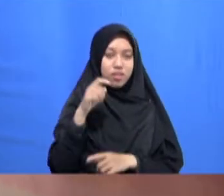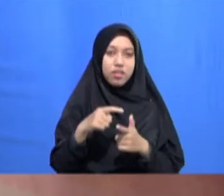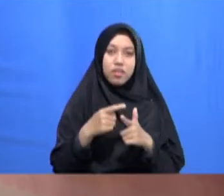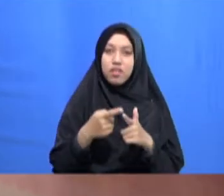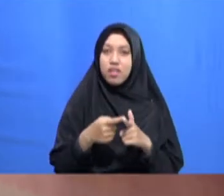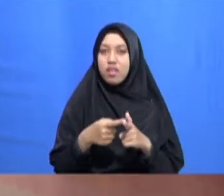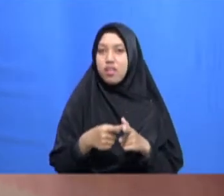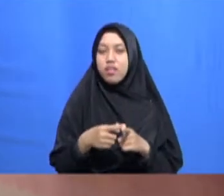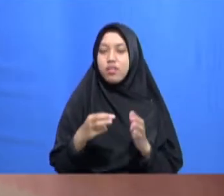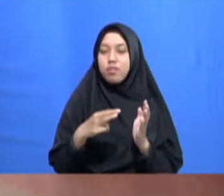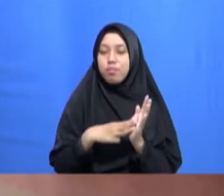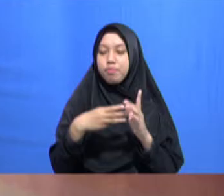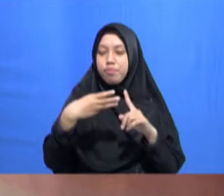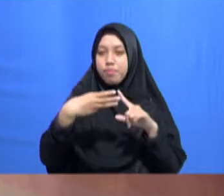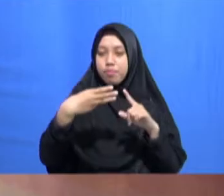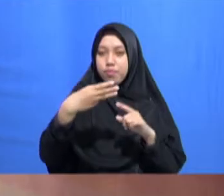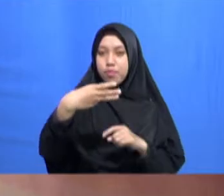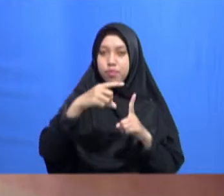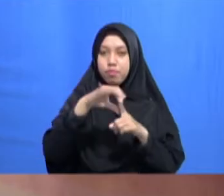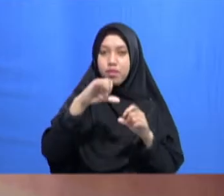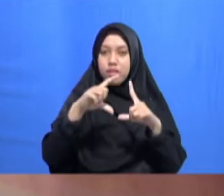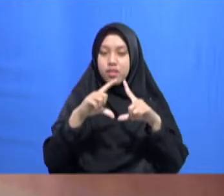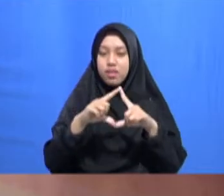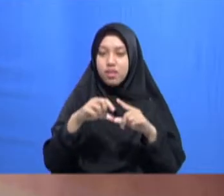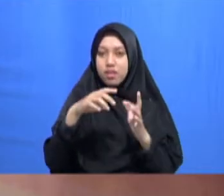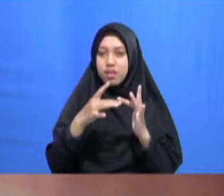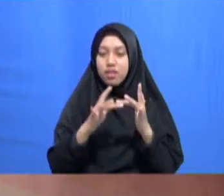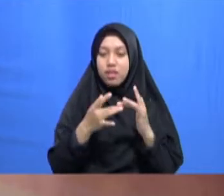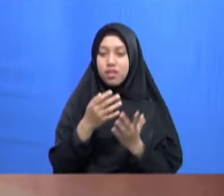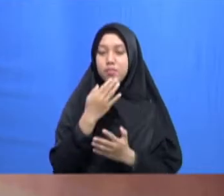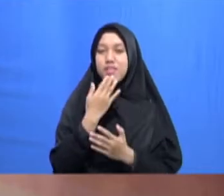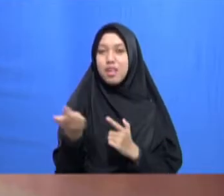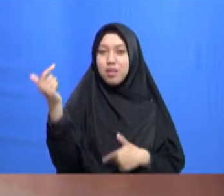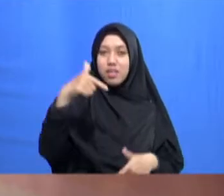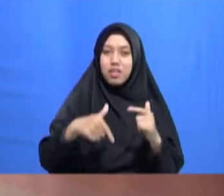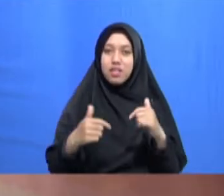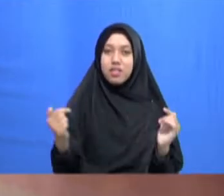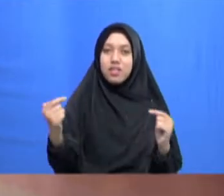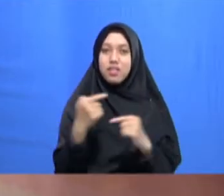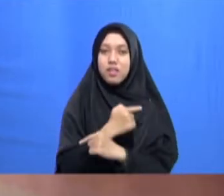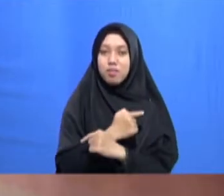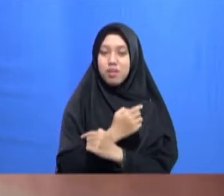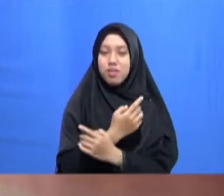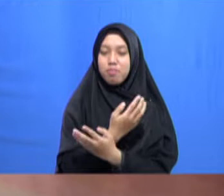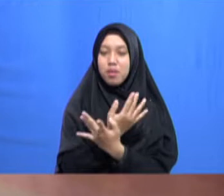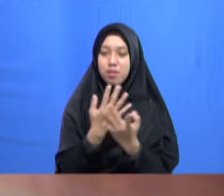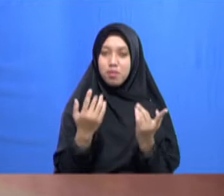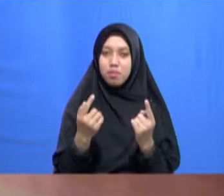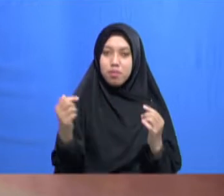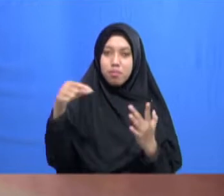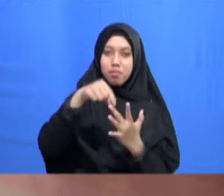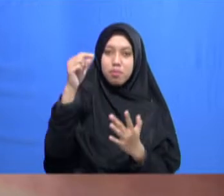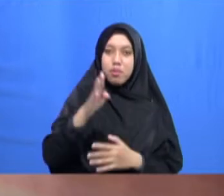daring. Selamat datang dalam debat publik pemilihan Bupati dan Wakil Bupati Kabupaten Tojo Una-Una